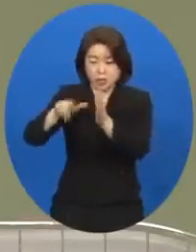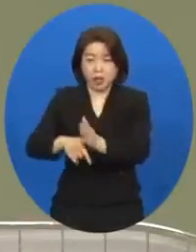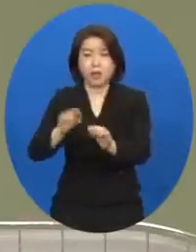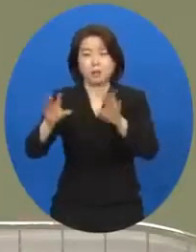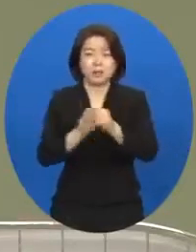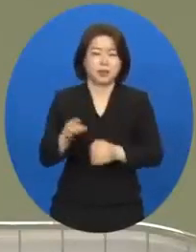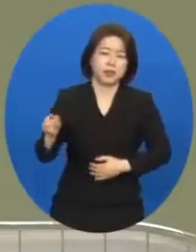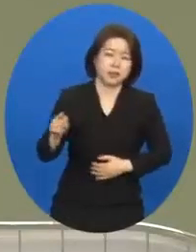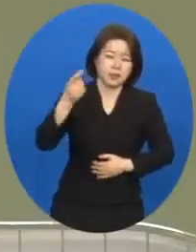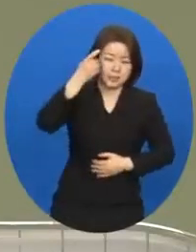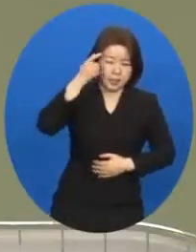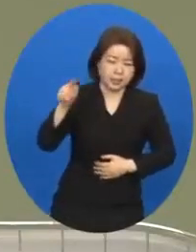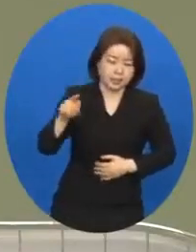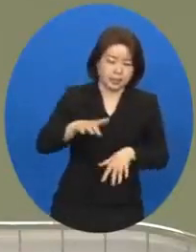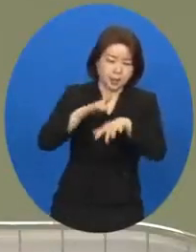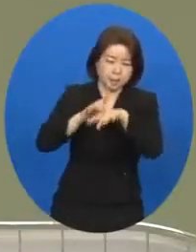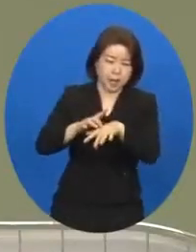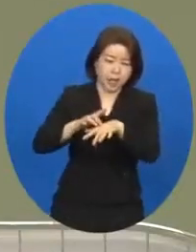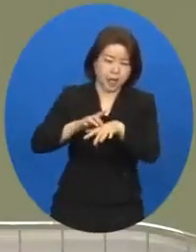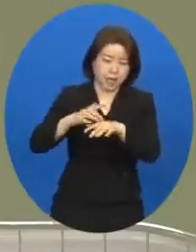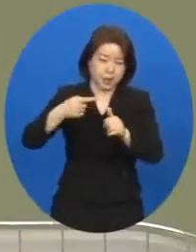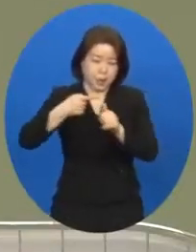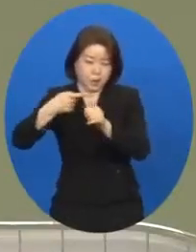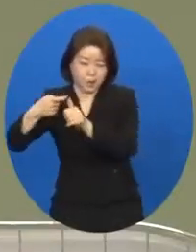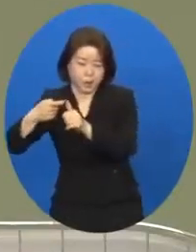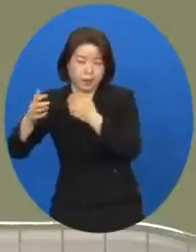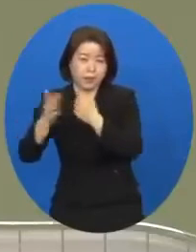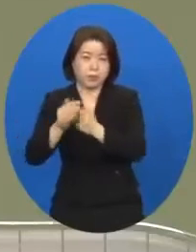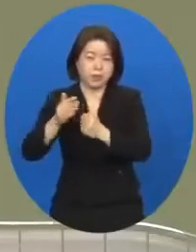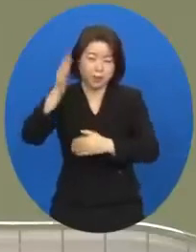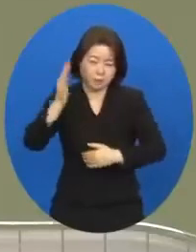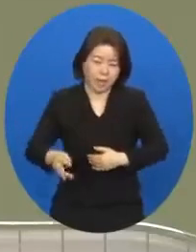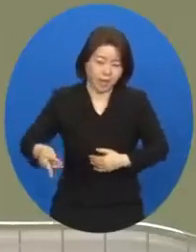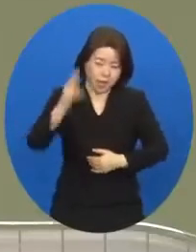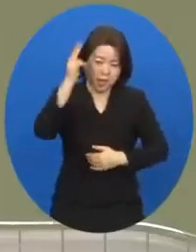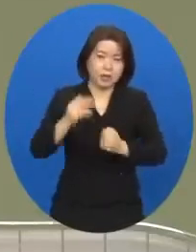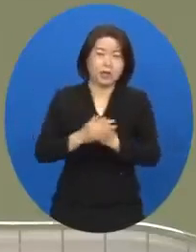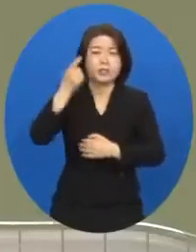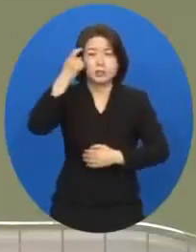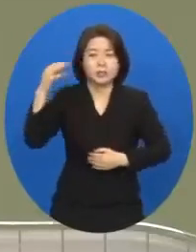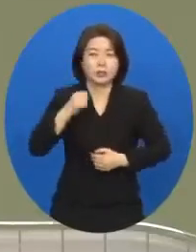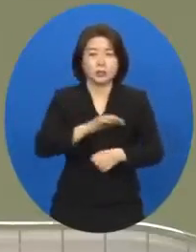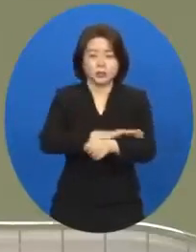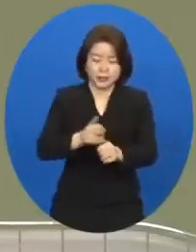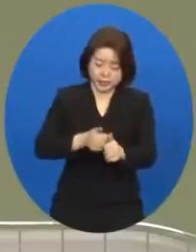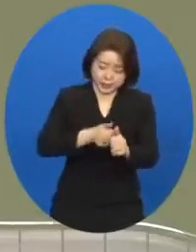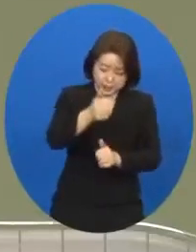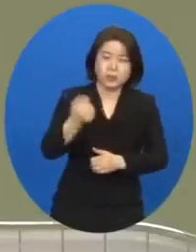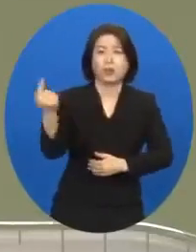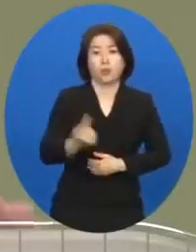이것은 사탄의 괴계이기 때문에 넘어가면 안 된다라는 의지로 잘 이겨온 것